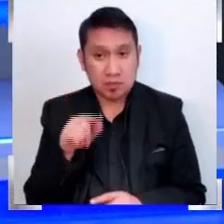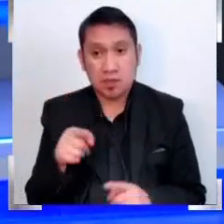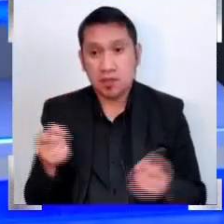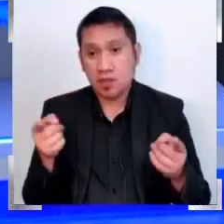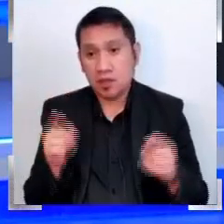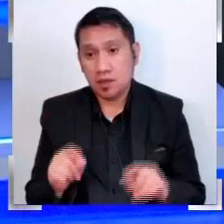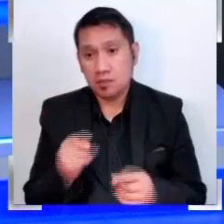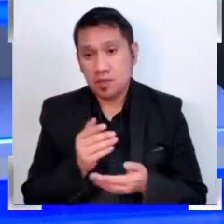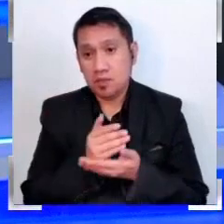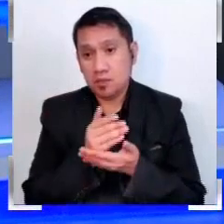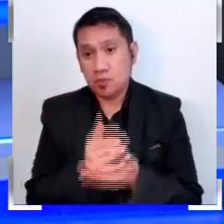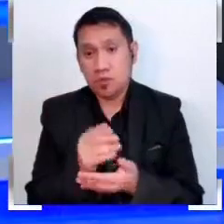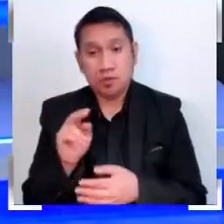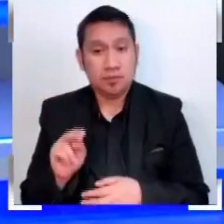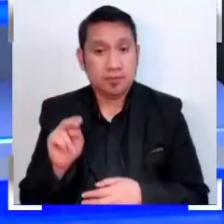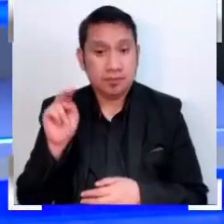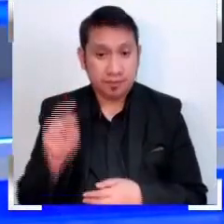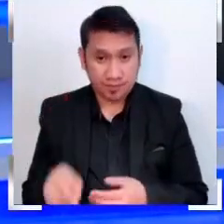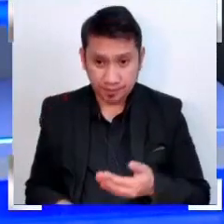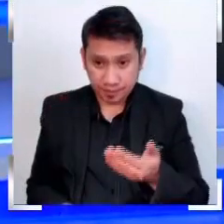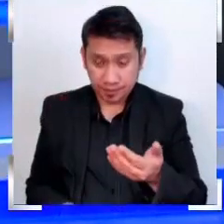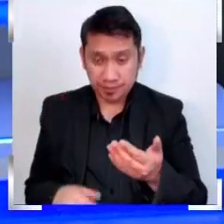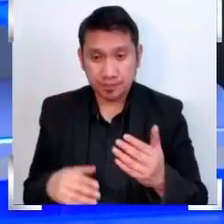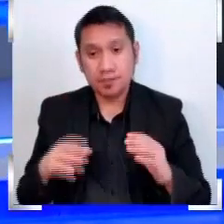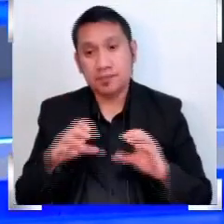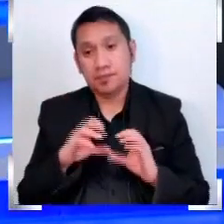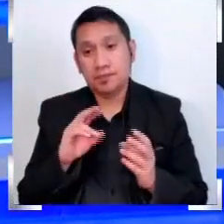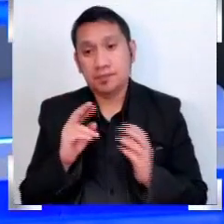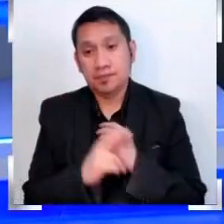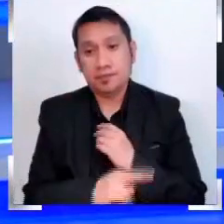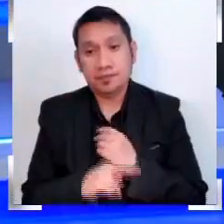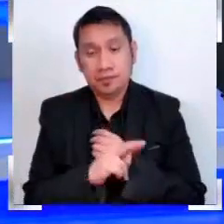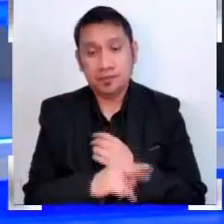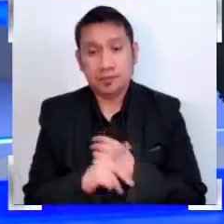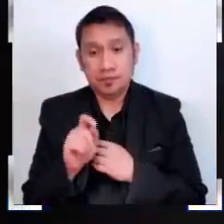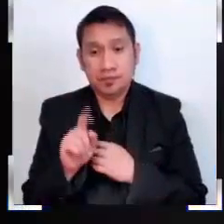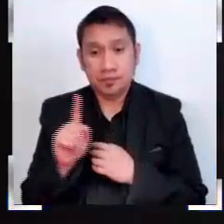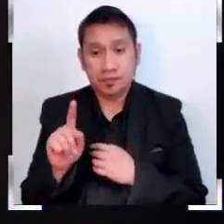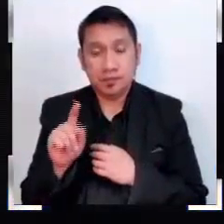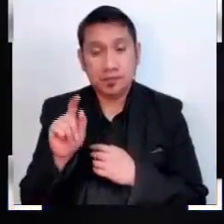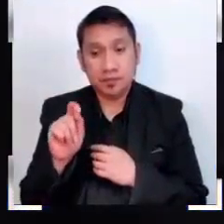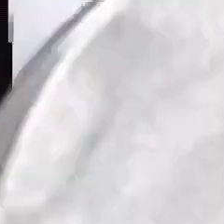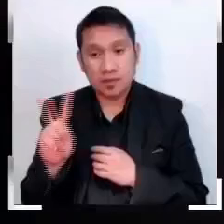Saksi si Krisa Dapitan ng GMA Regional TV 1 Mindanao.